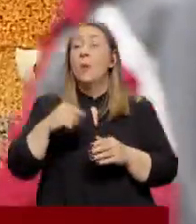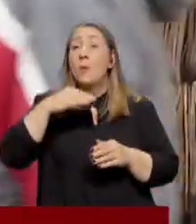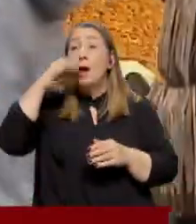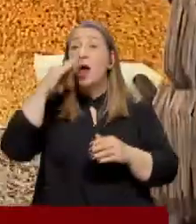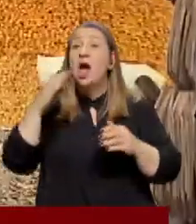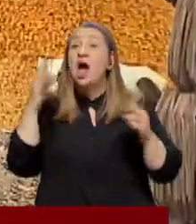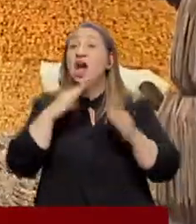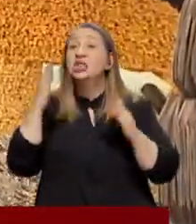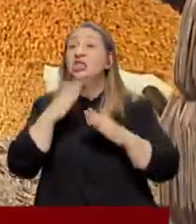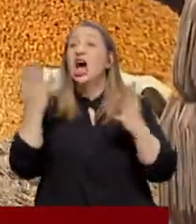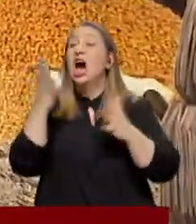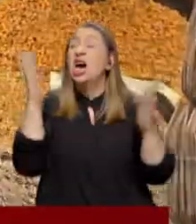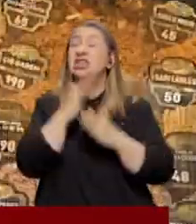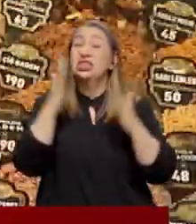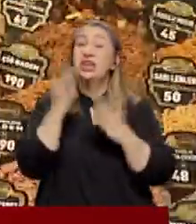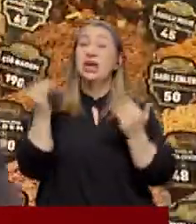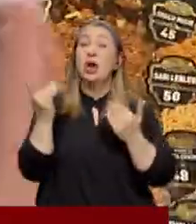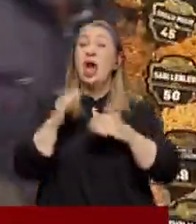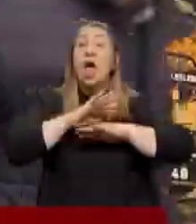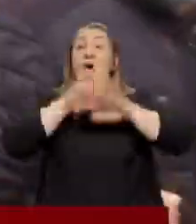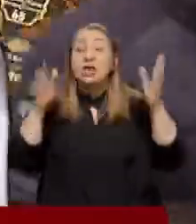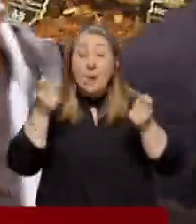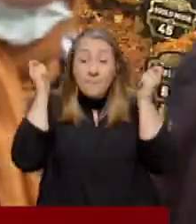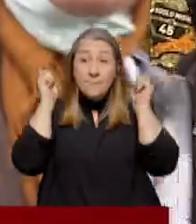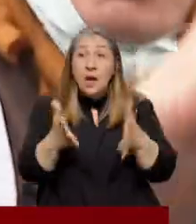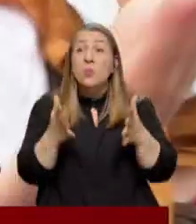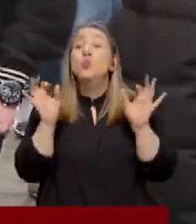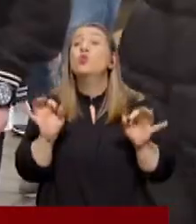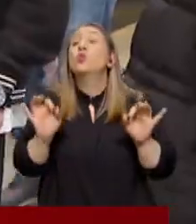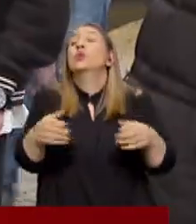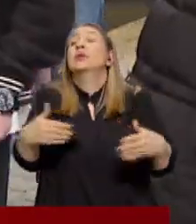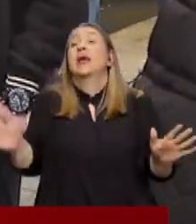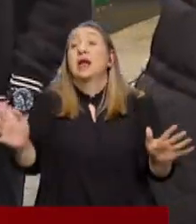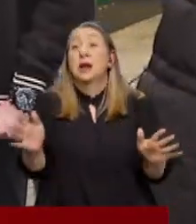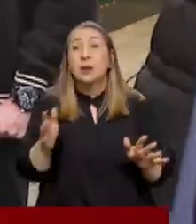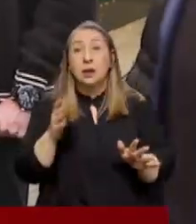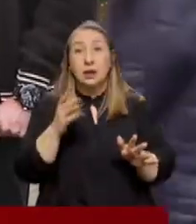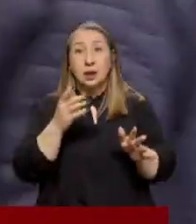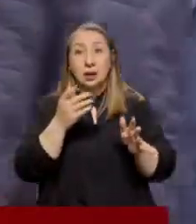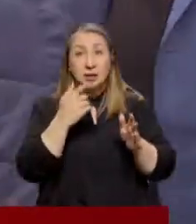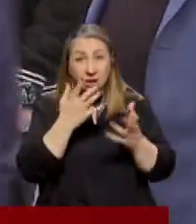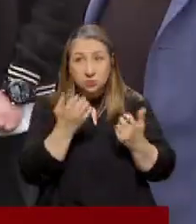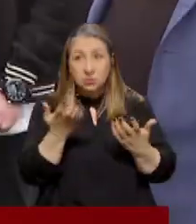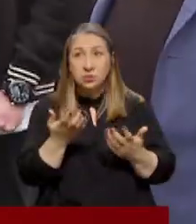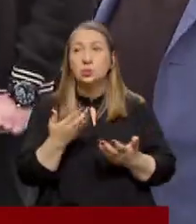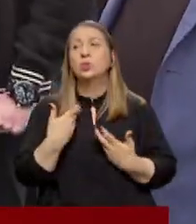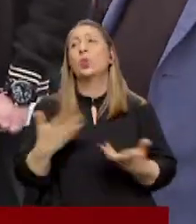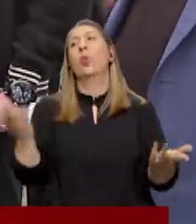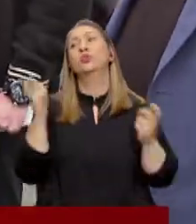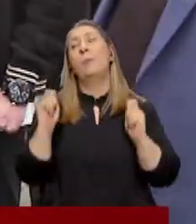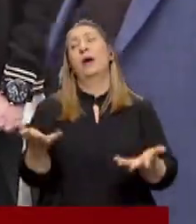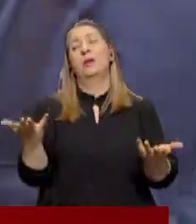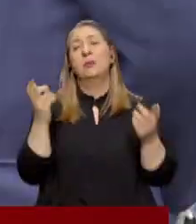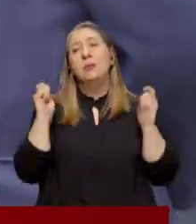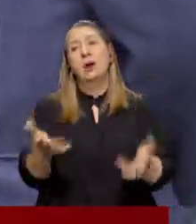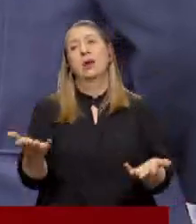bayram acıların en acısıyla geliyor. Her şey el yakıyor, mümkün değil. Tatlı alabilecek misiniz? Yok, alamayacağım, çok pahalı,